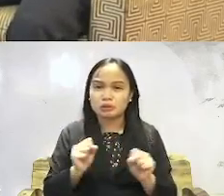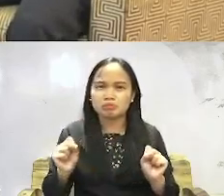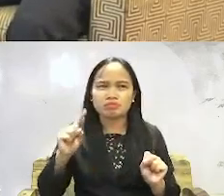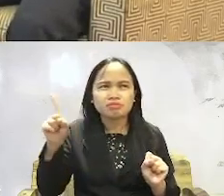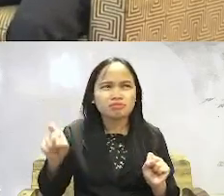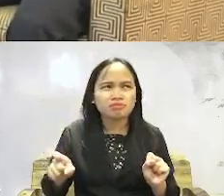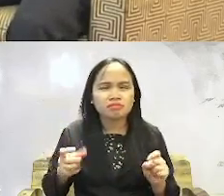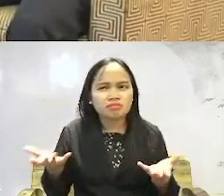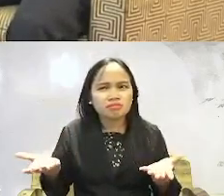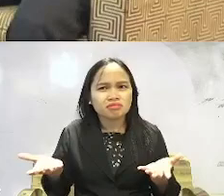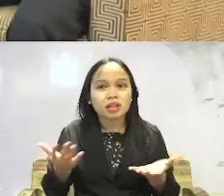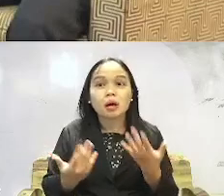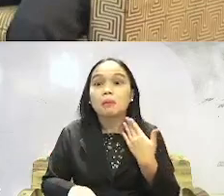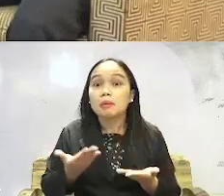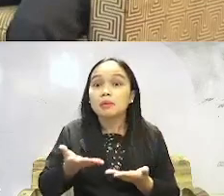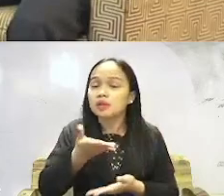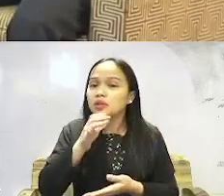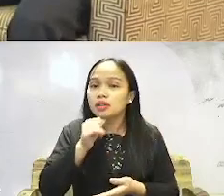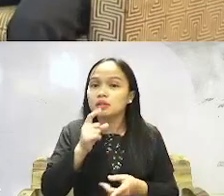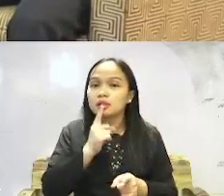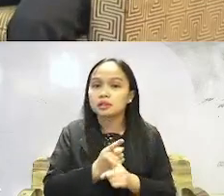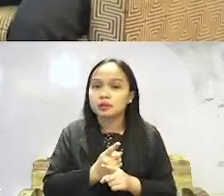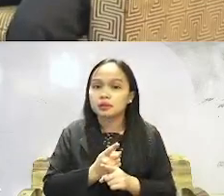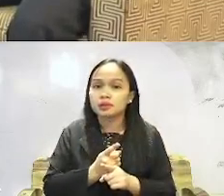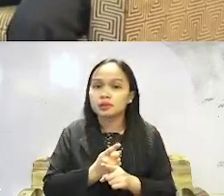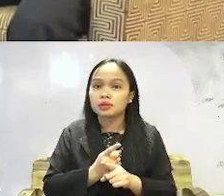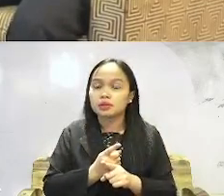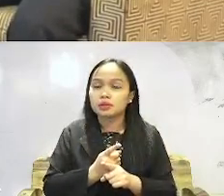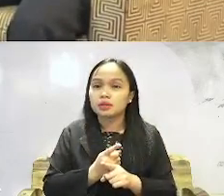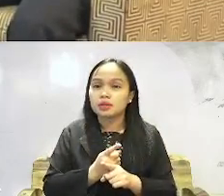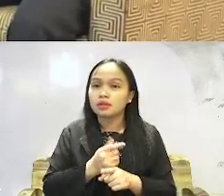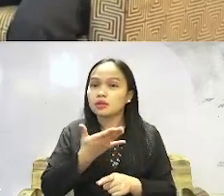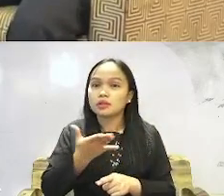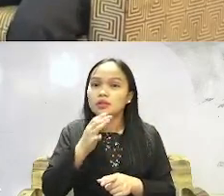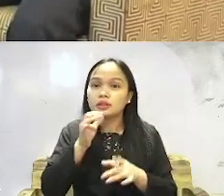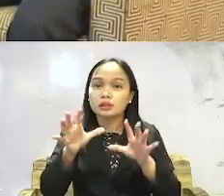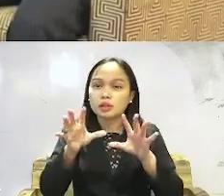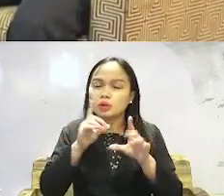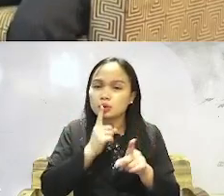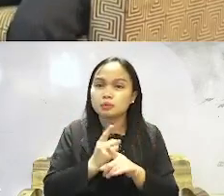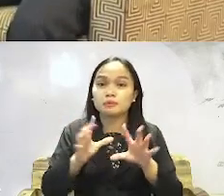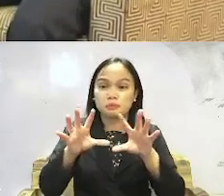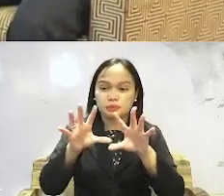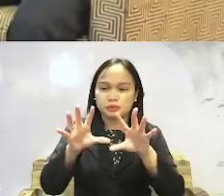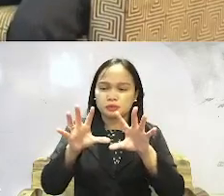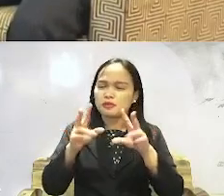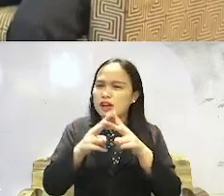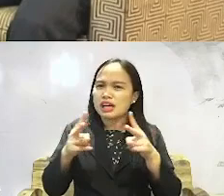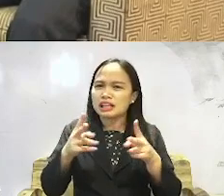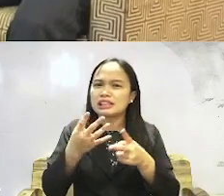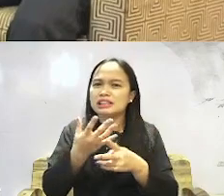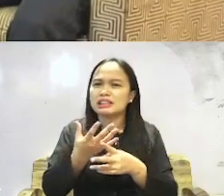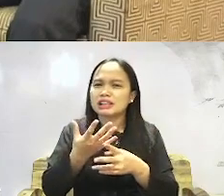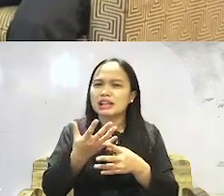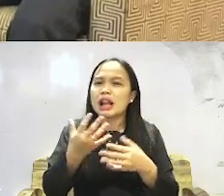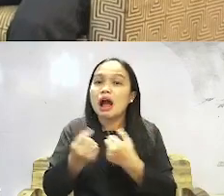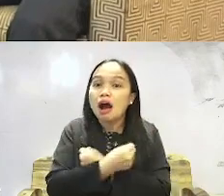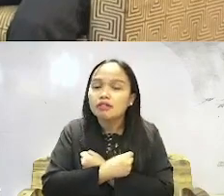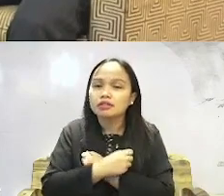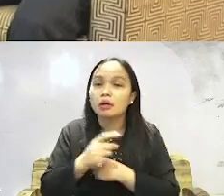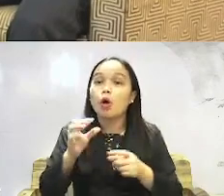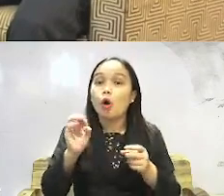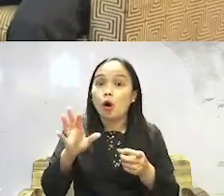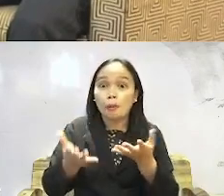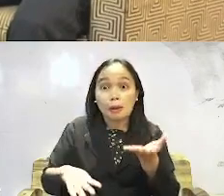love. Baka hindi ka captured ng pagmamahal ng Diyos. Or worst, baka hindi ka pa pala ligtas. Di ba?